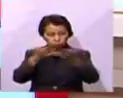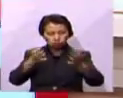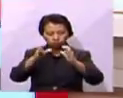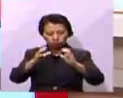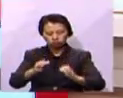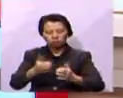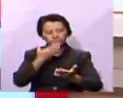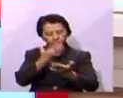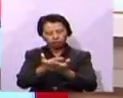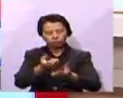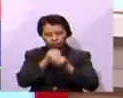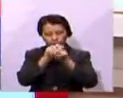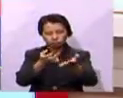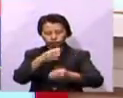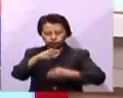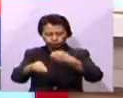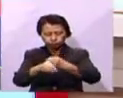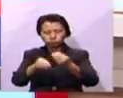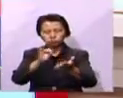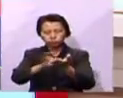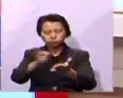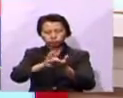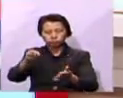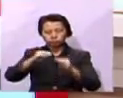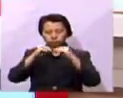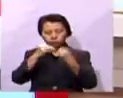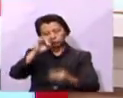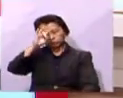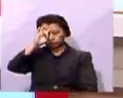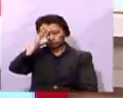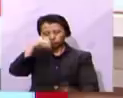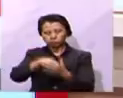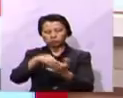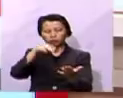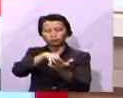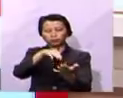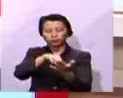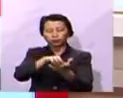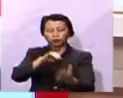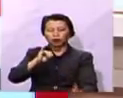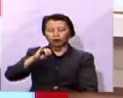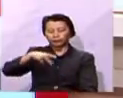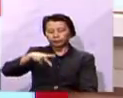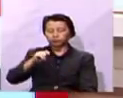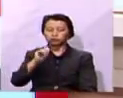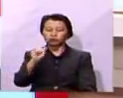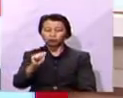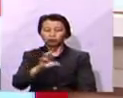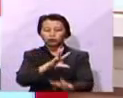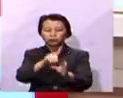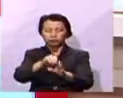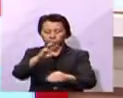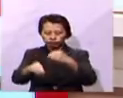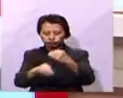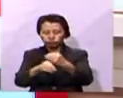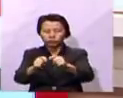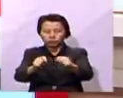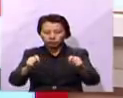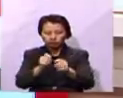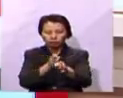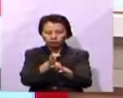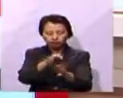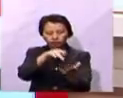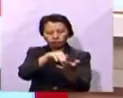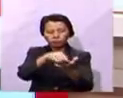secara mendalam bagi menambah bilangan masyarakat India dalam institusi pengajian tinggi awam IPTA. Ini meliputi penambahan tempat dan